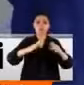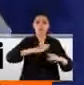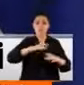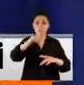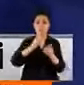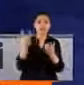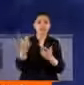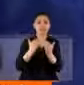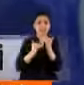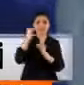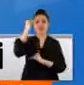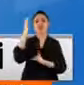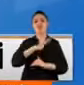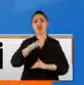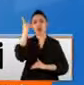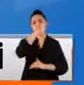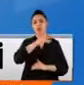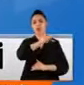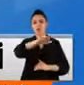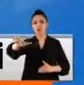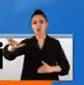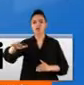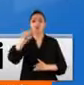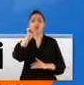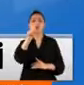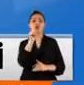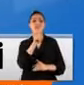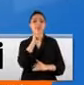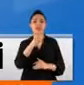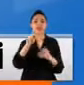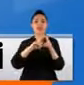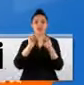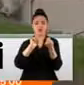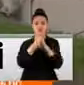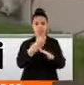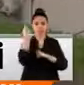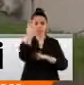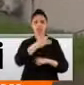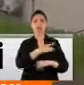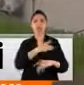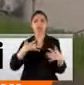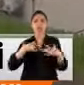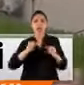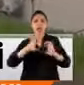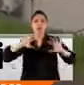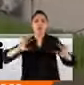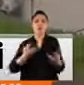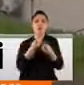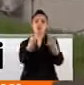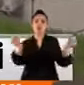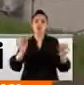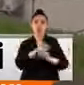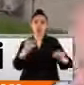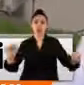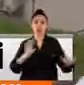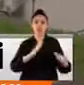hızlı artışa bu kez çocuklarda eklendi. İngiliz varyantı çocukların kalp sağlığını bozuyor. 4 dörtlük Covid tablosu olan bir çocuk hastayı